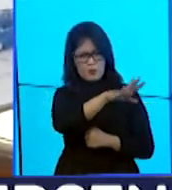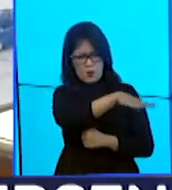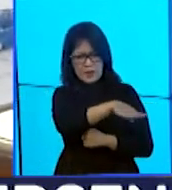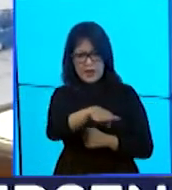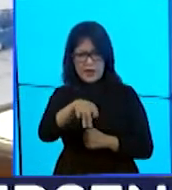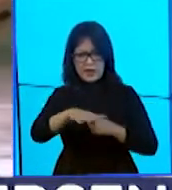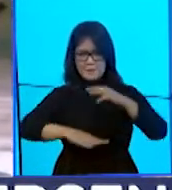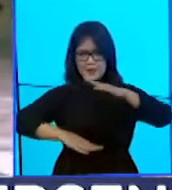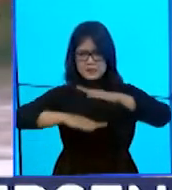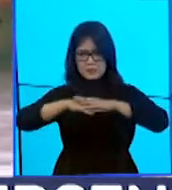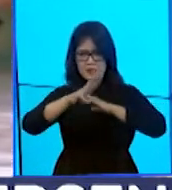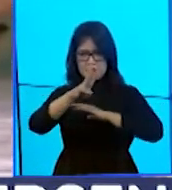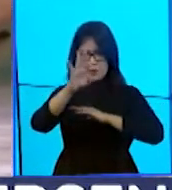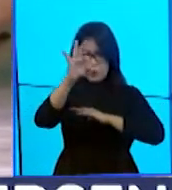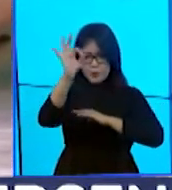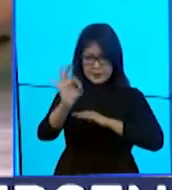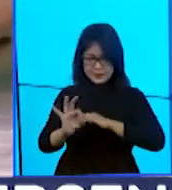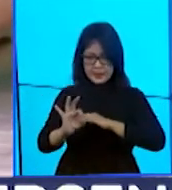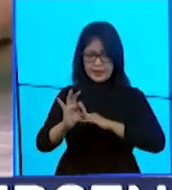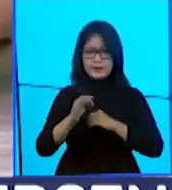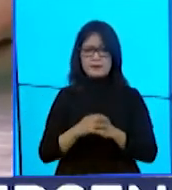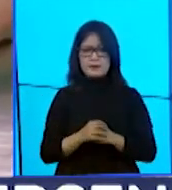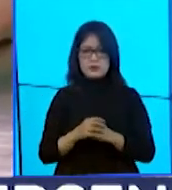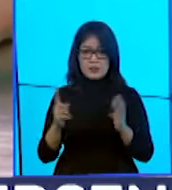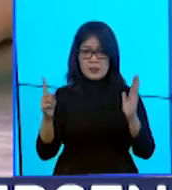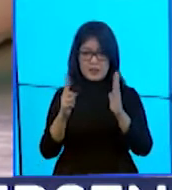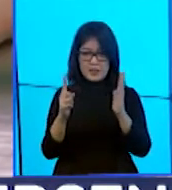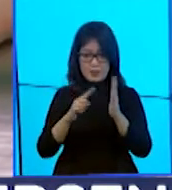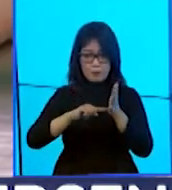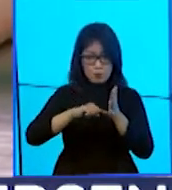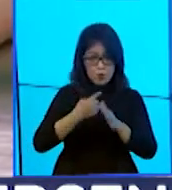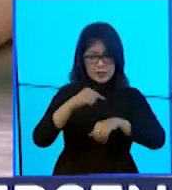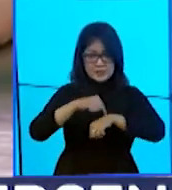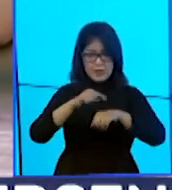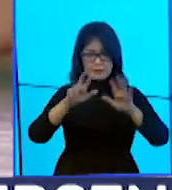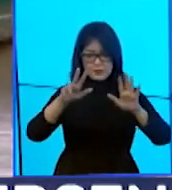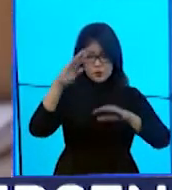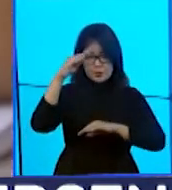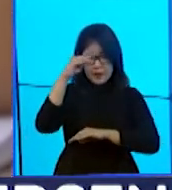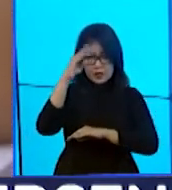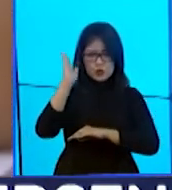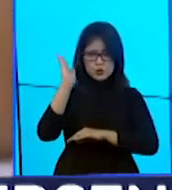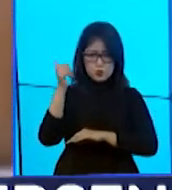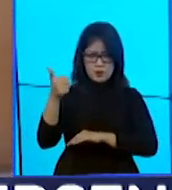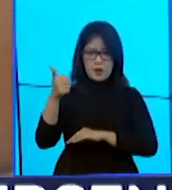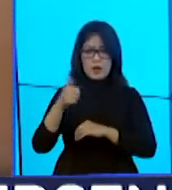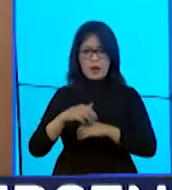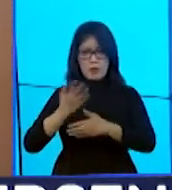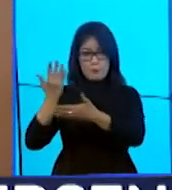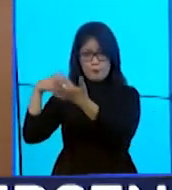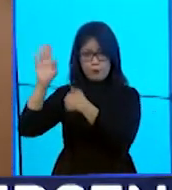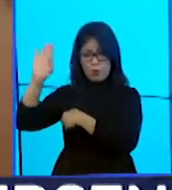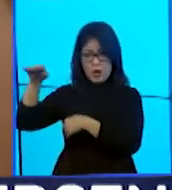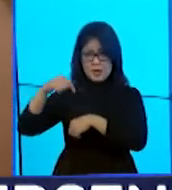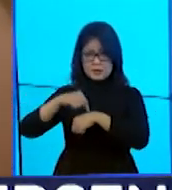maksimal, di mana untuk pembelajaran ini sendiri sudah mulai pada pukul 7 pagi. Dan untuk waktu kepulangan ini dibeda-bedakan guna